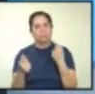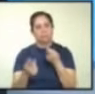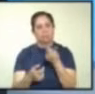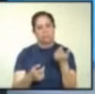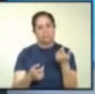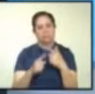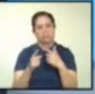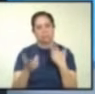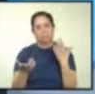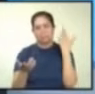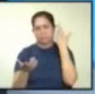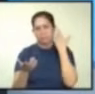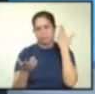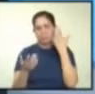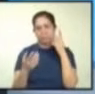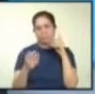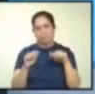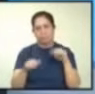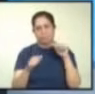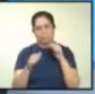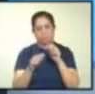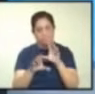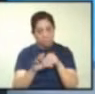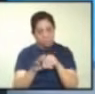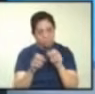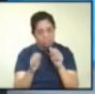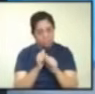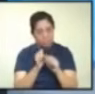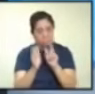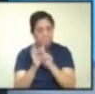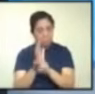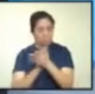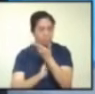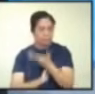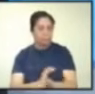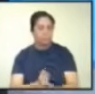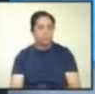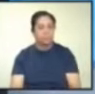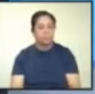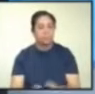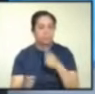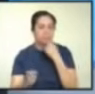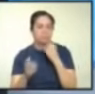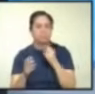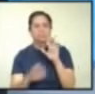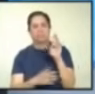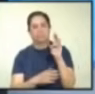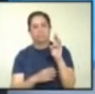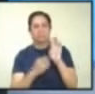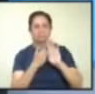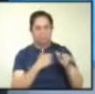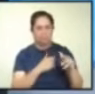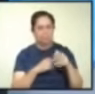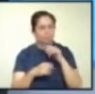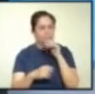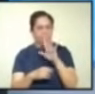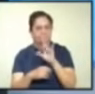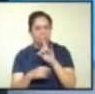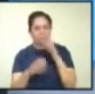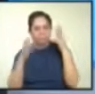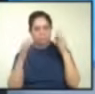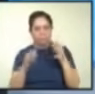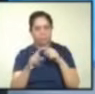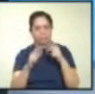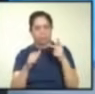alisin ang reasonable doubt kung may kinalaman ang mga ampatuan sa kanyang pagkamatay. At dahil po dito, 57 counts of murder lamang ang hatol